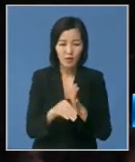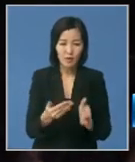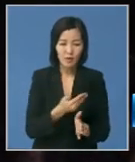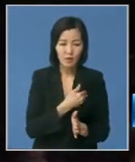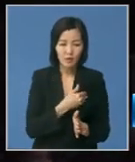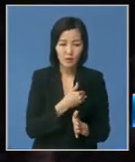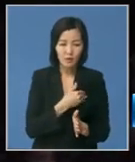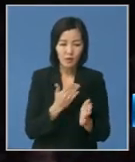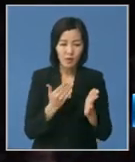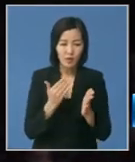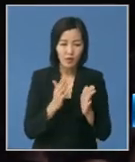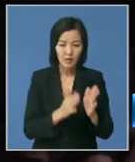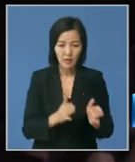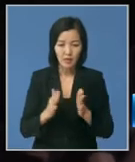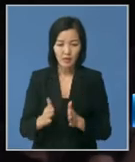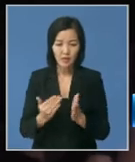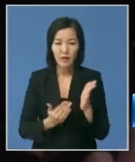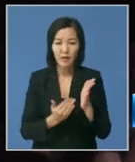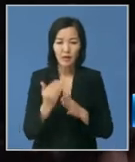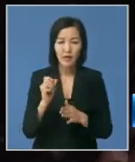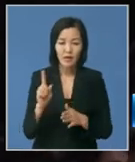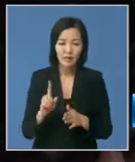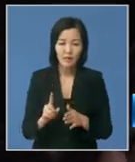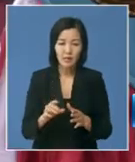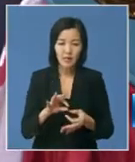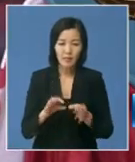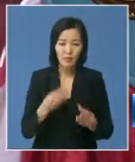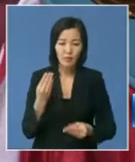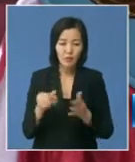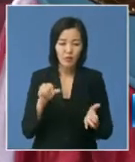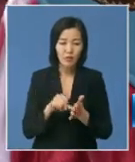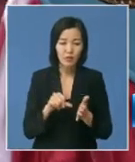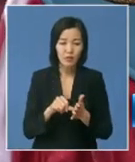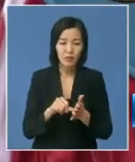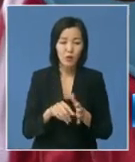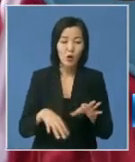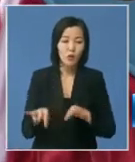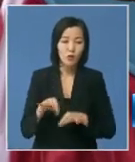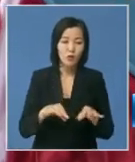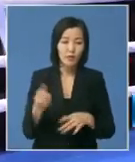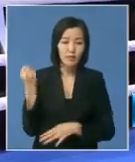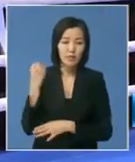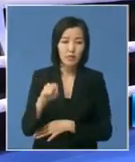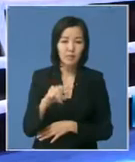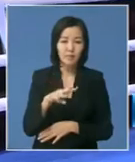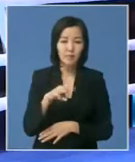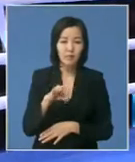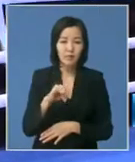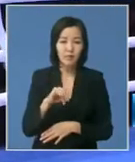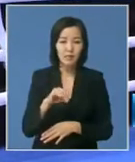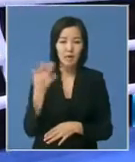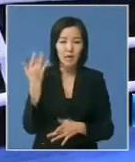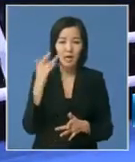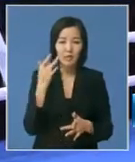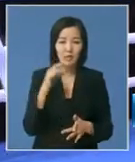ұлттық құрамадан біртіндеп үлкен жарыстарды көріп, Азия, әлем, олимпиада ойындарына бару. Патриот Қазақстан жобасының женгімпазы Мирас Ертанов енді